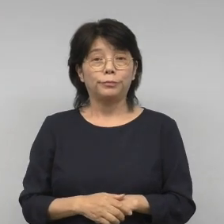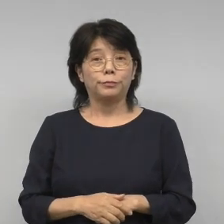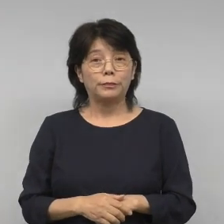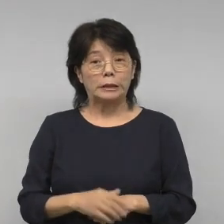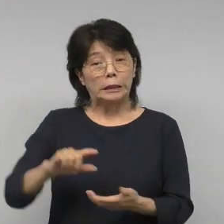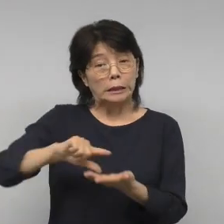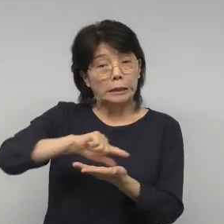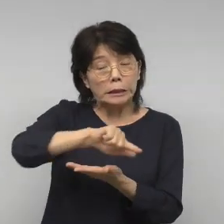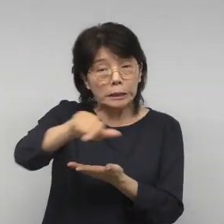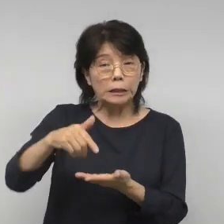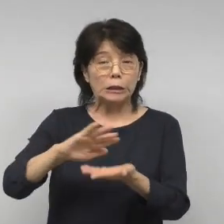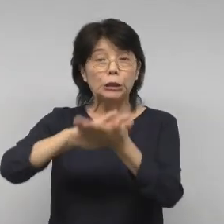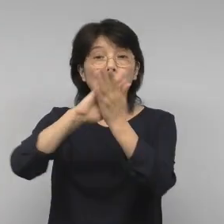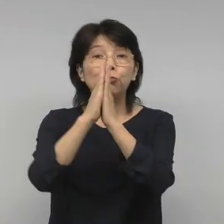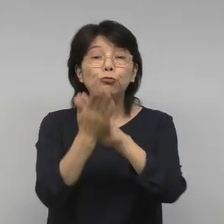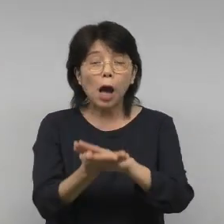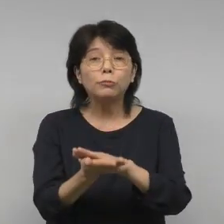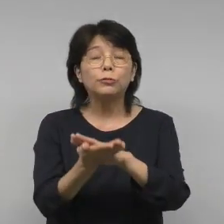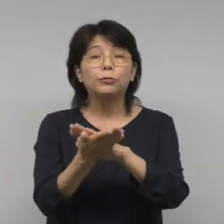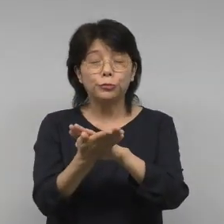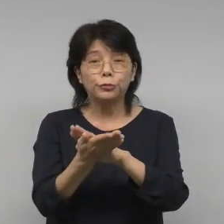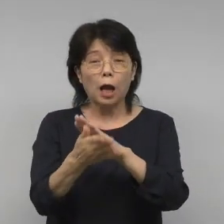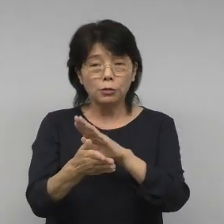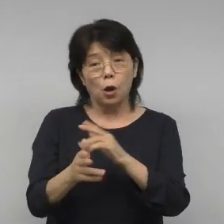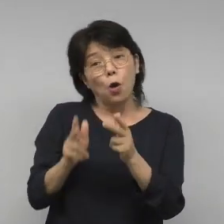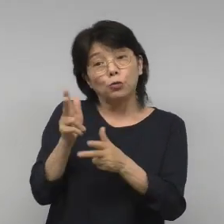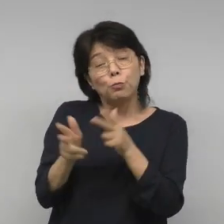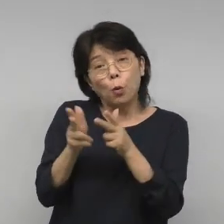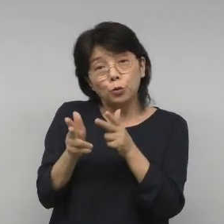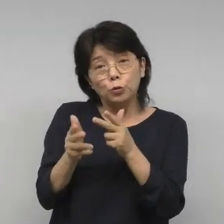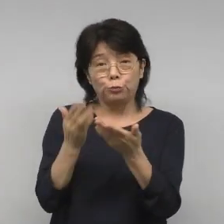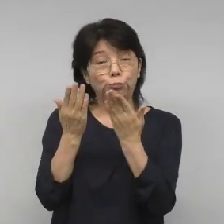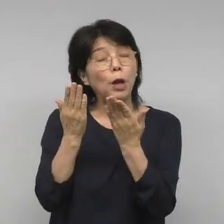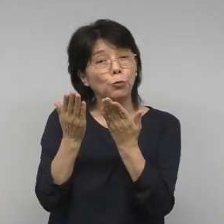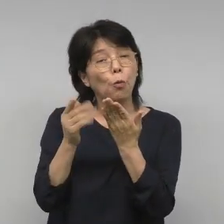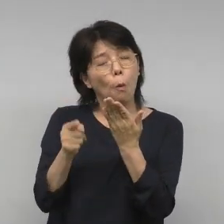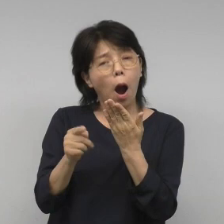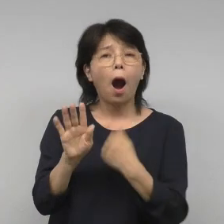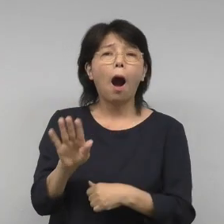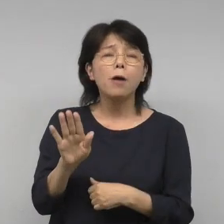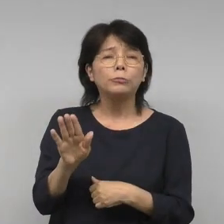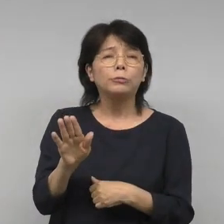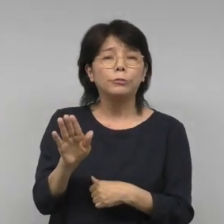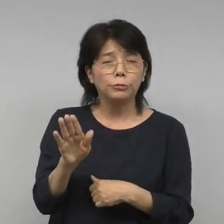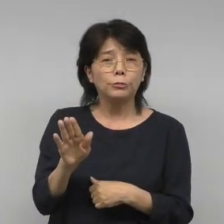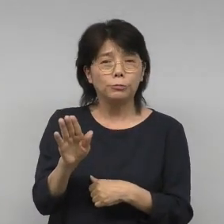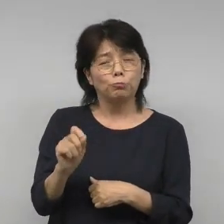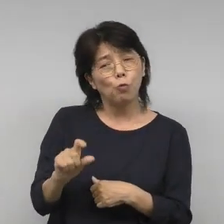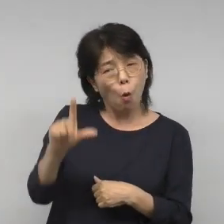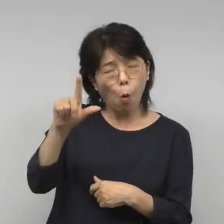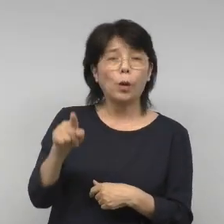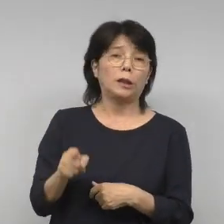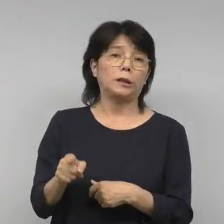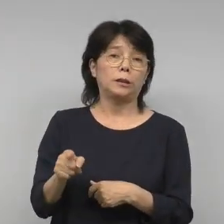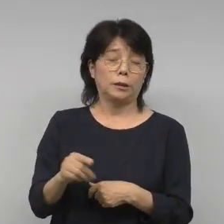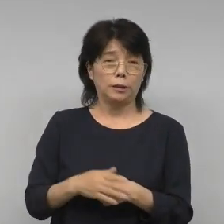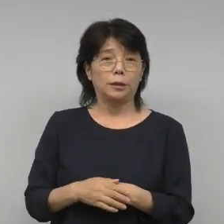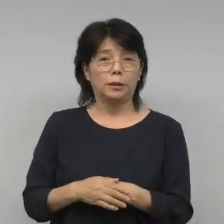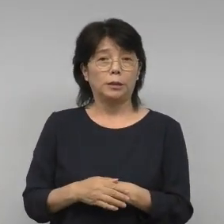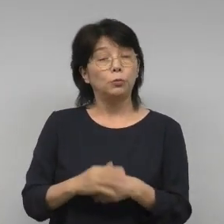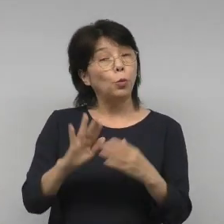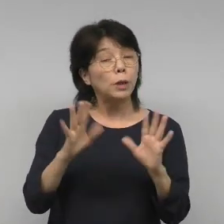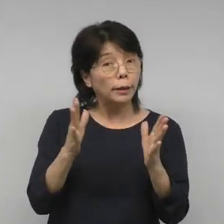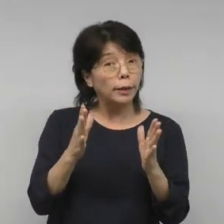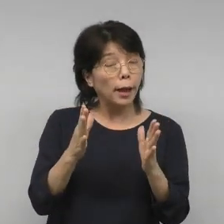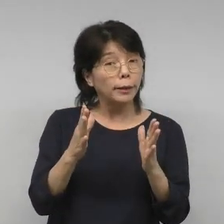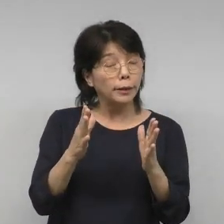地域クラブっていうことでありますので、まあ、スポーツとかね、習い事っていうのはなんとなくこう地域クラブっていうのは多いと思うんですけども、それをやっていない